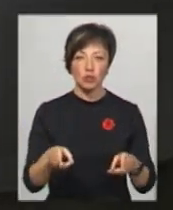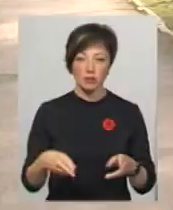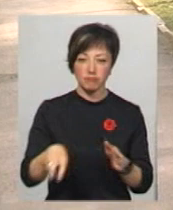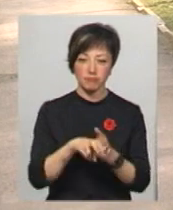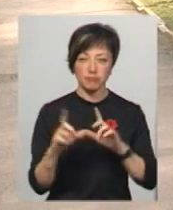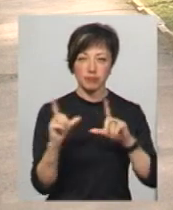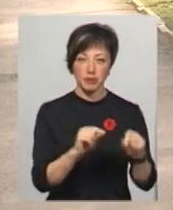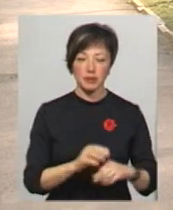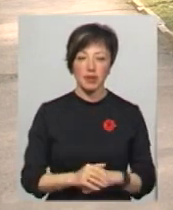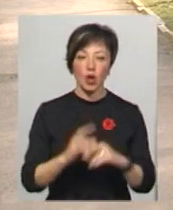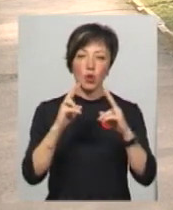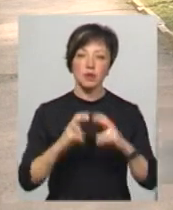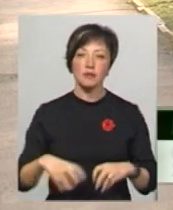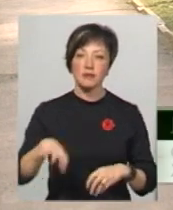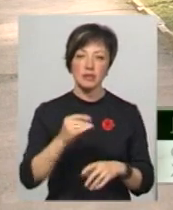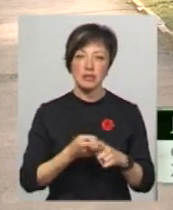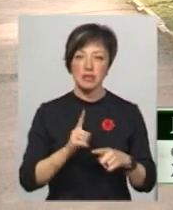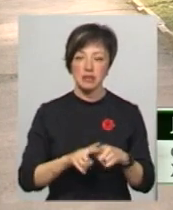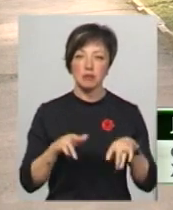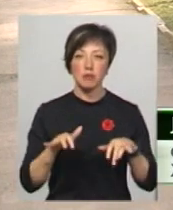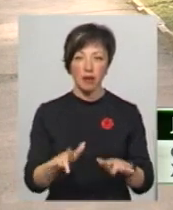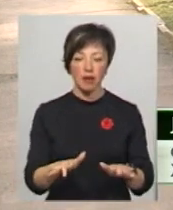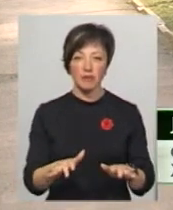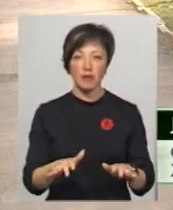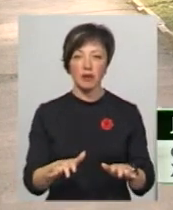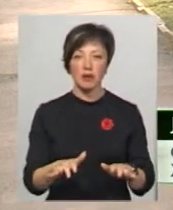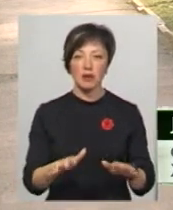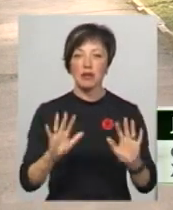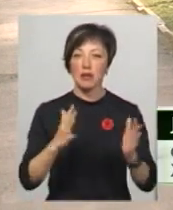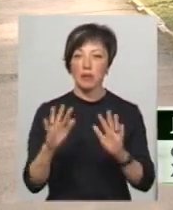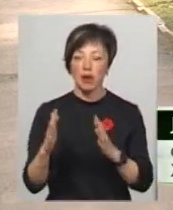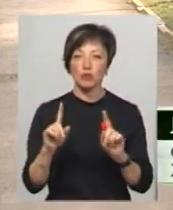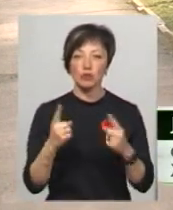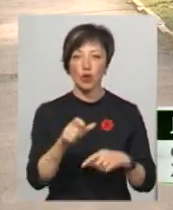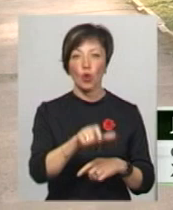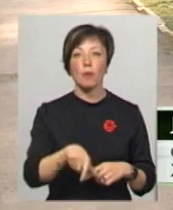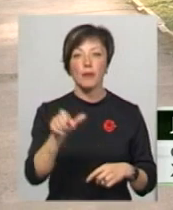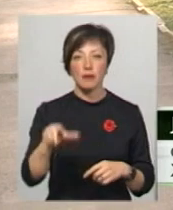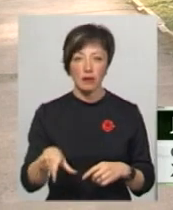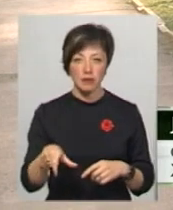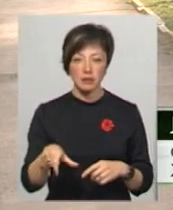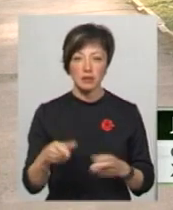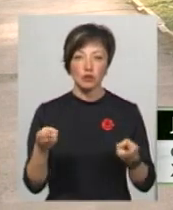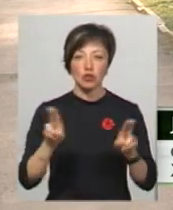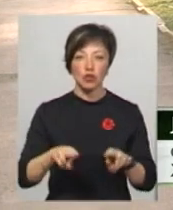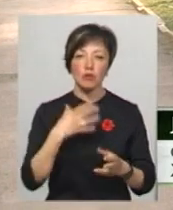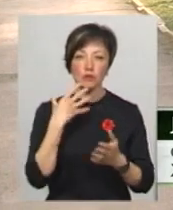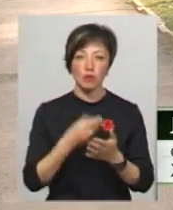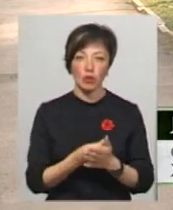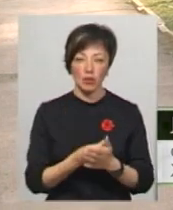велосипеді. Розслідуємо всі дані провадження. Вони трапляються, тому що громадяни залишають